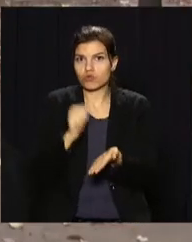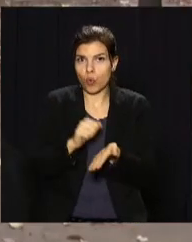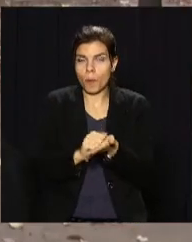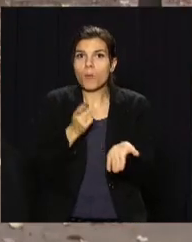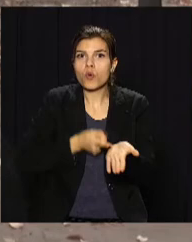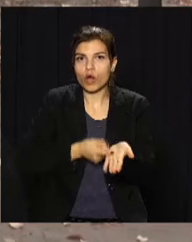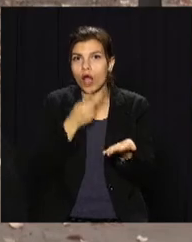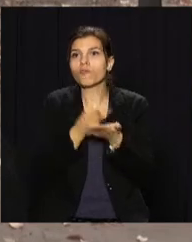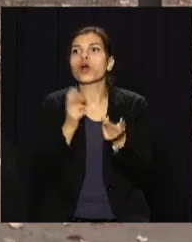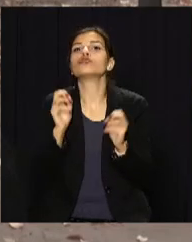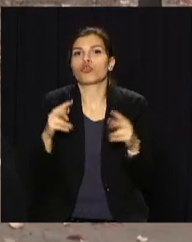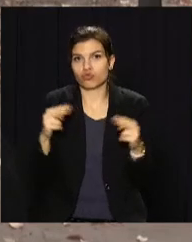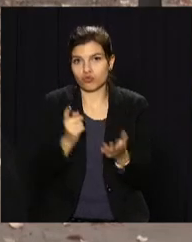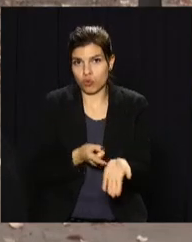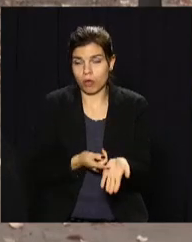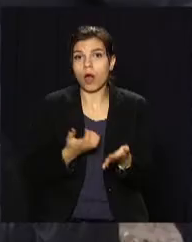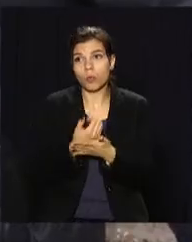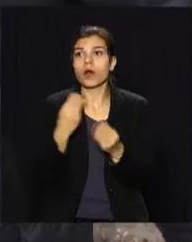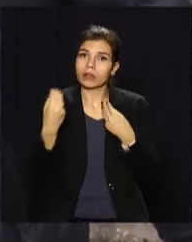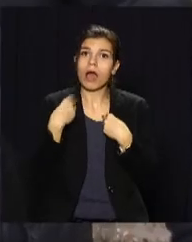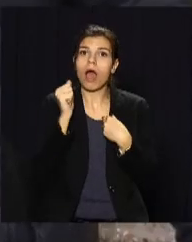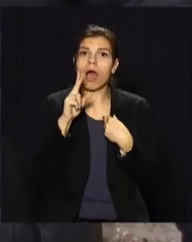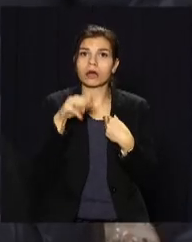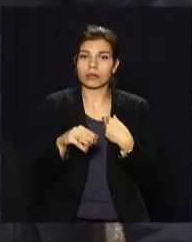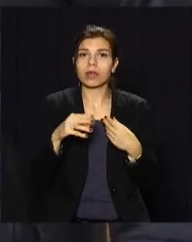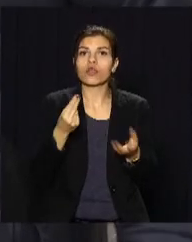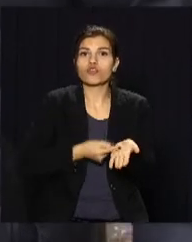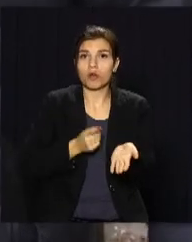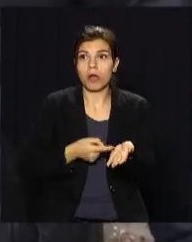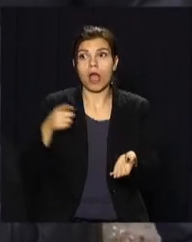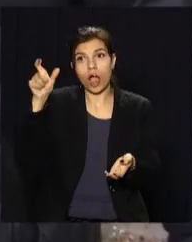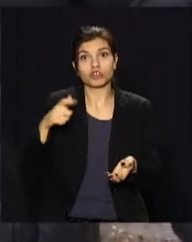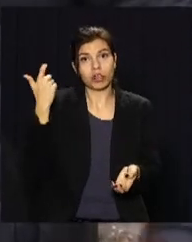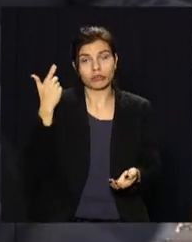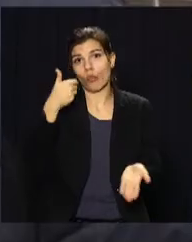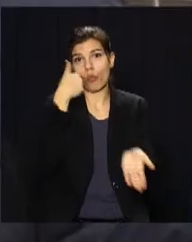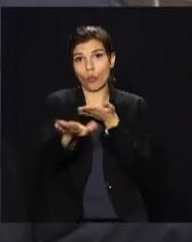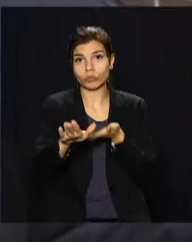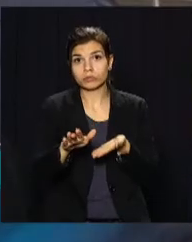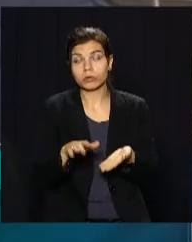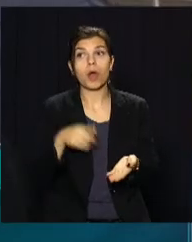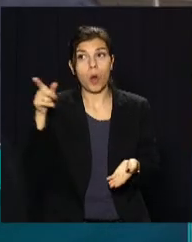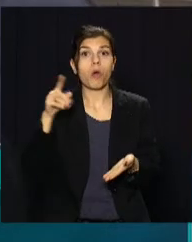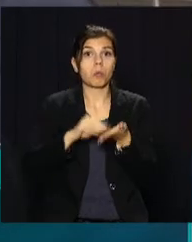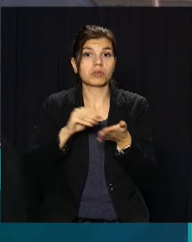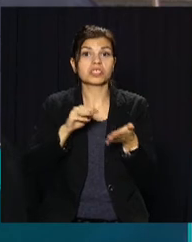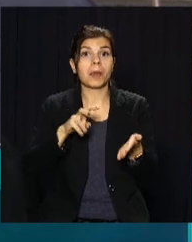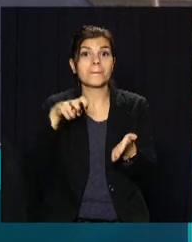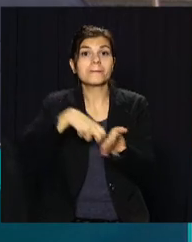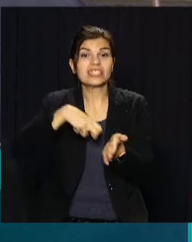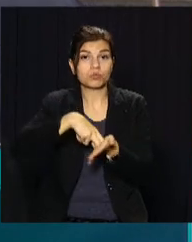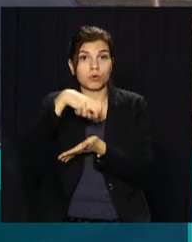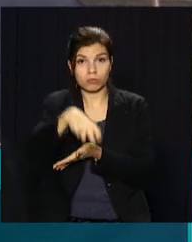документального підтвердження. Тому затребував акт передачі коштів. Орендодатори відмовились. Вони написали нам письмо, в